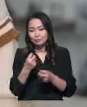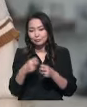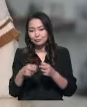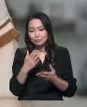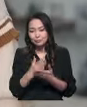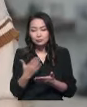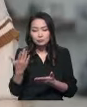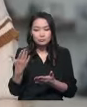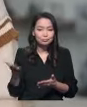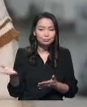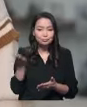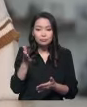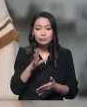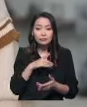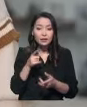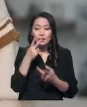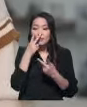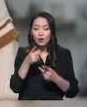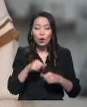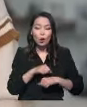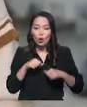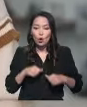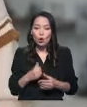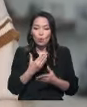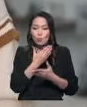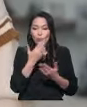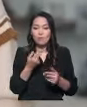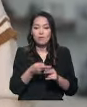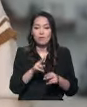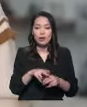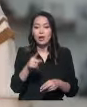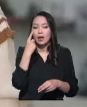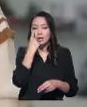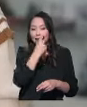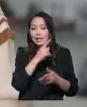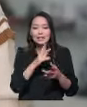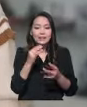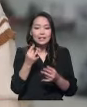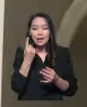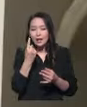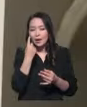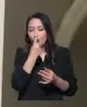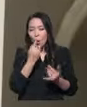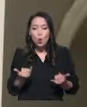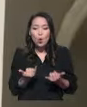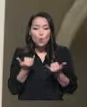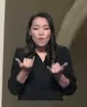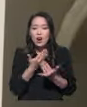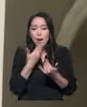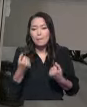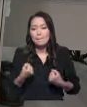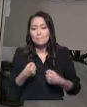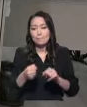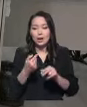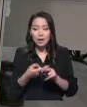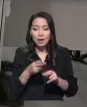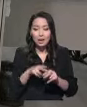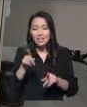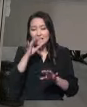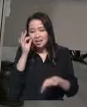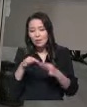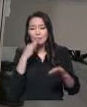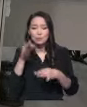меня руку. Там нет любви. В этих глазах нет ни капельки уважения. После очередного такого издевательства